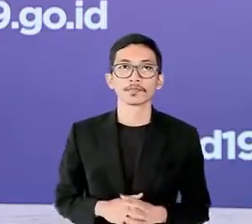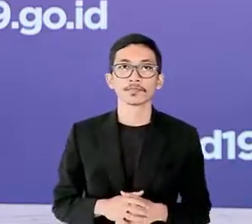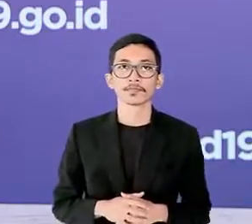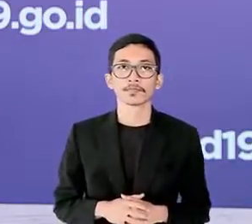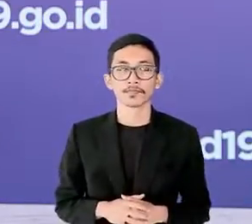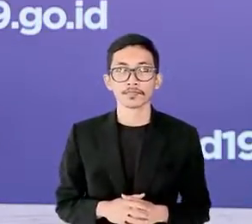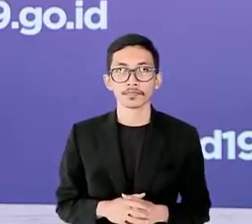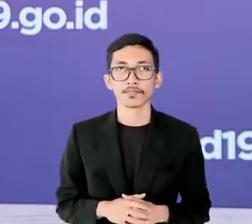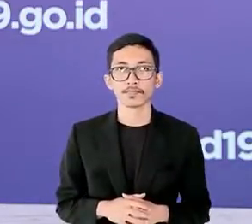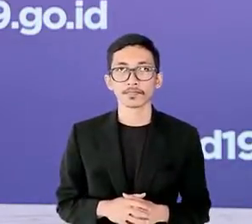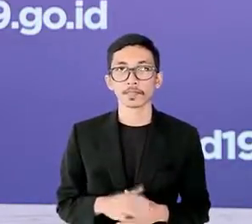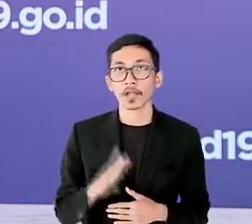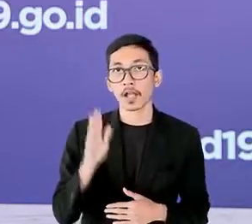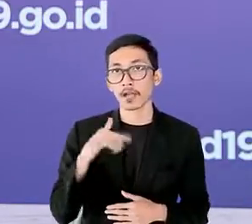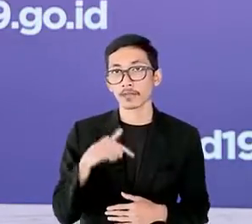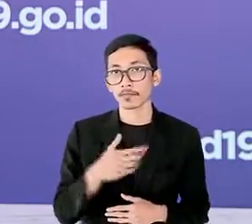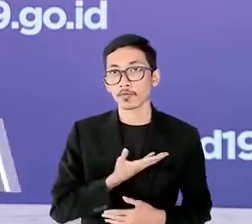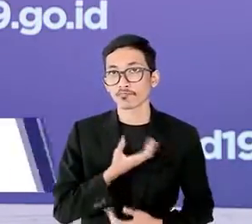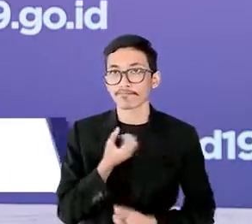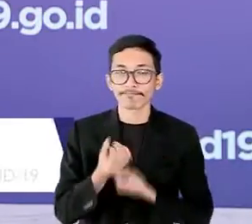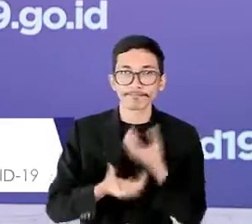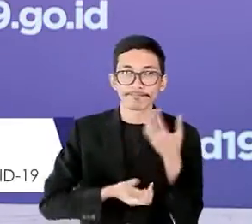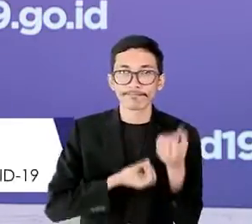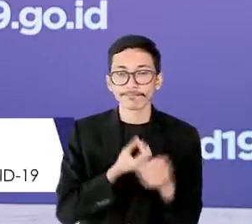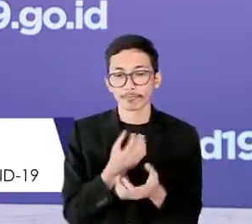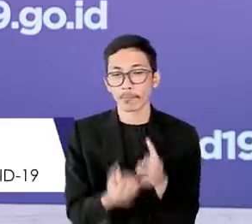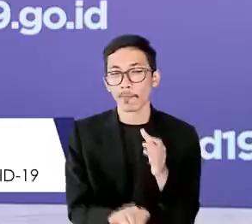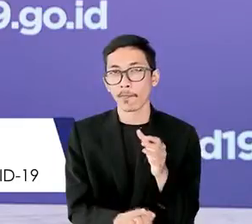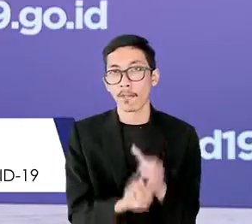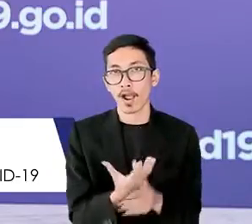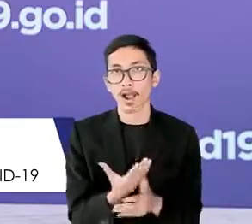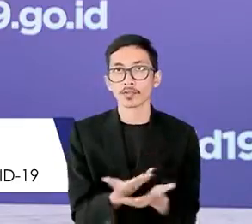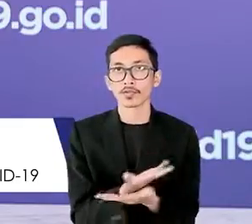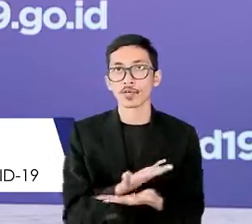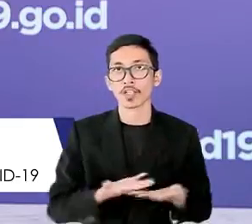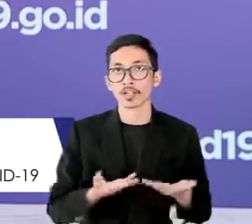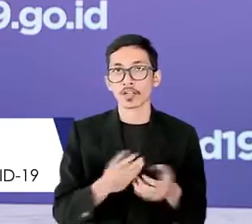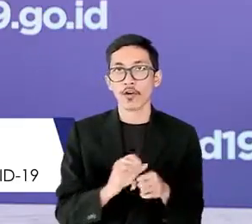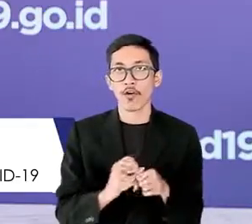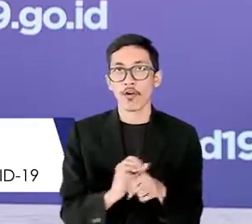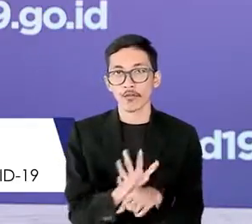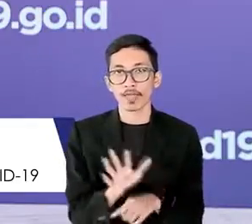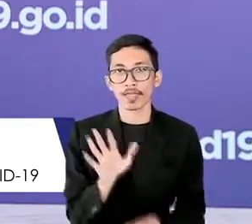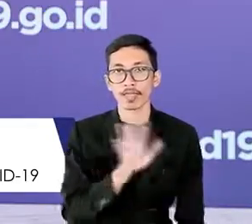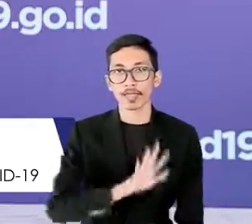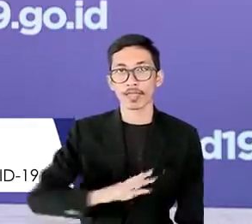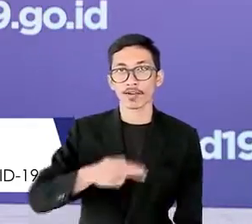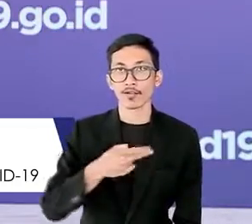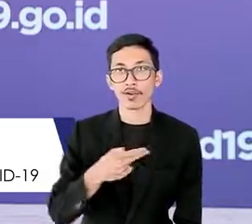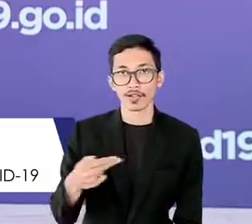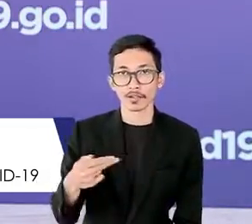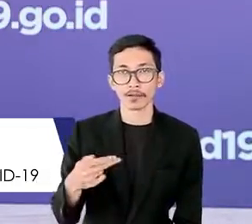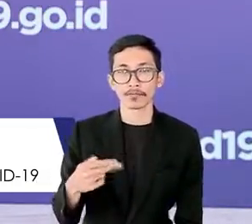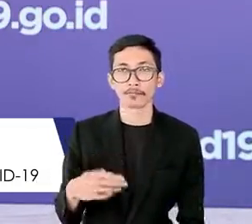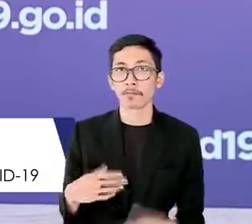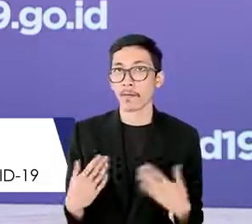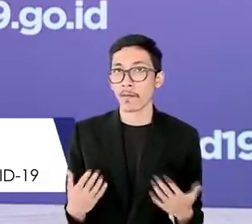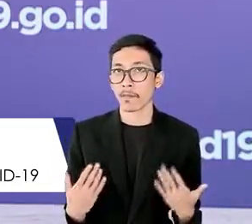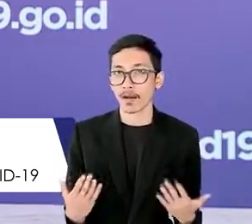Hari ini saya akan menyampaikan perkembangan penanganan copy 19 di Indonesia perkembangan